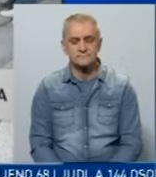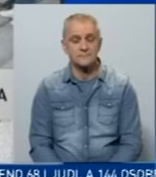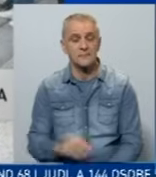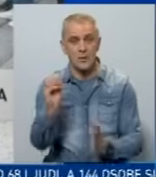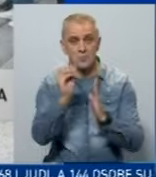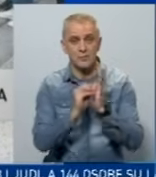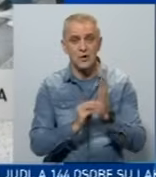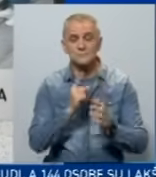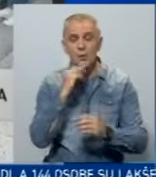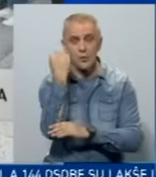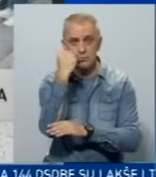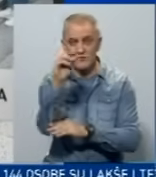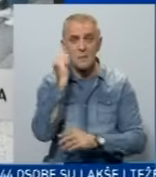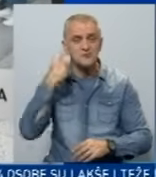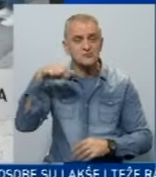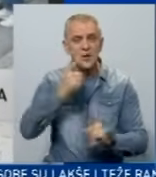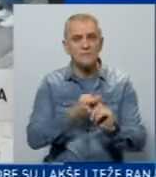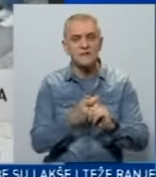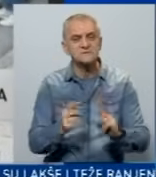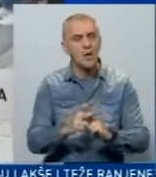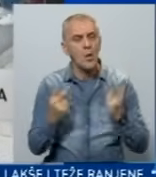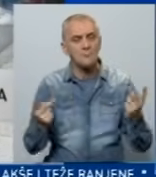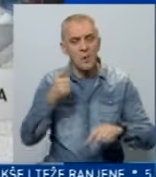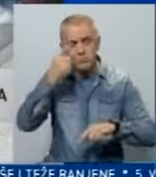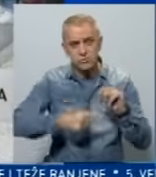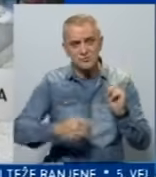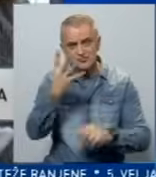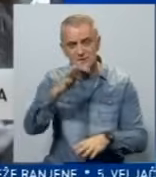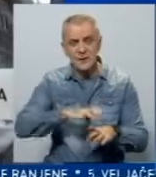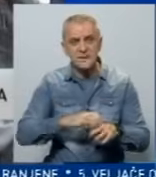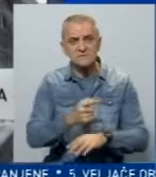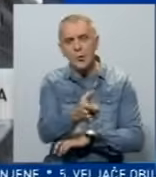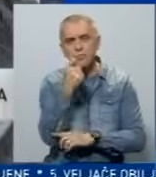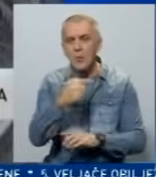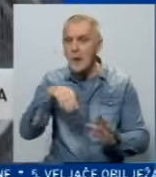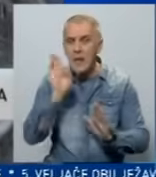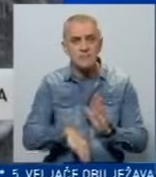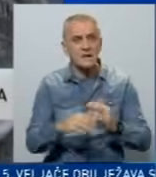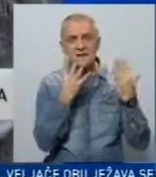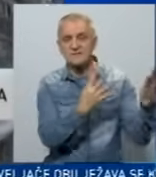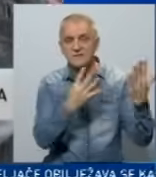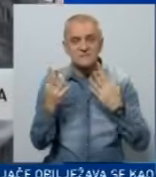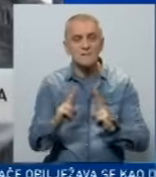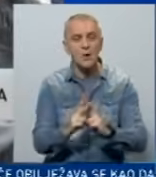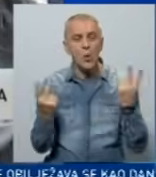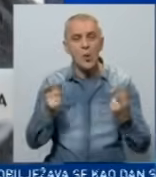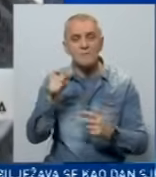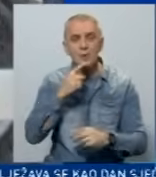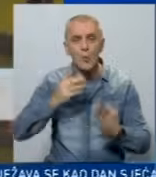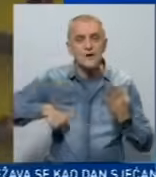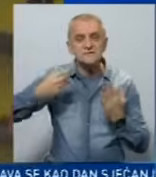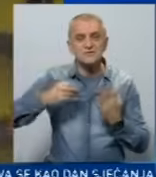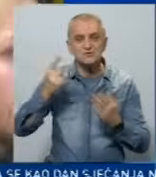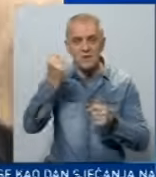Prema podacima koje je objavila Međunarodna federacija novinara, u posljednja 4 mjeseca ubijeno je najmanje 99 novinara koji izvještavaju